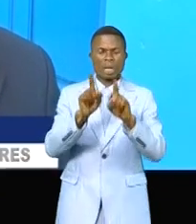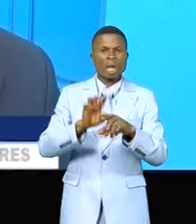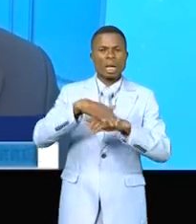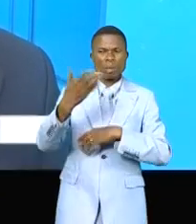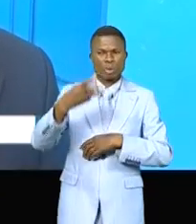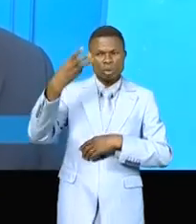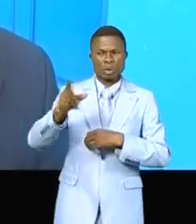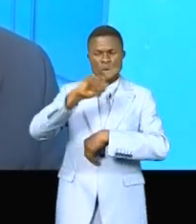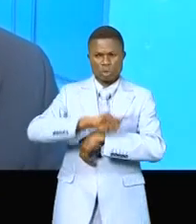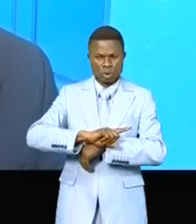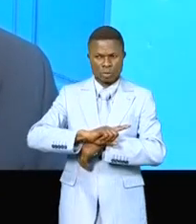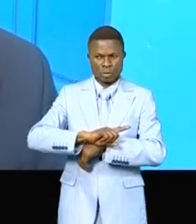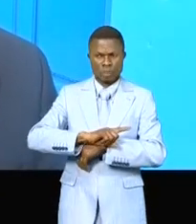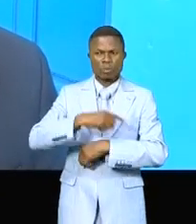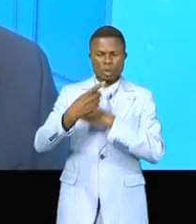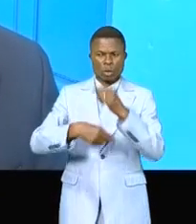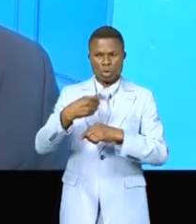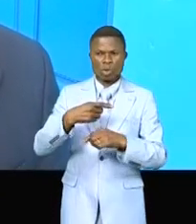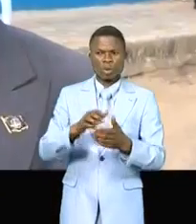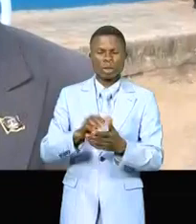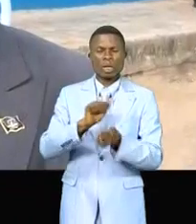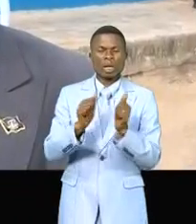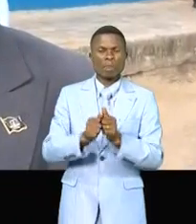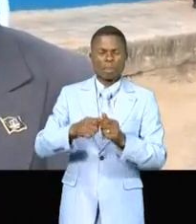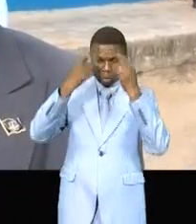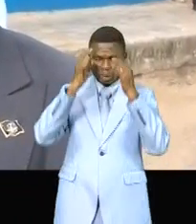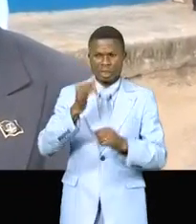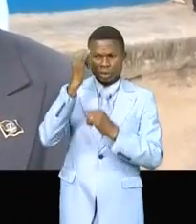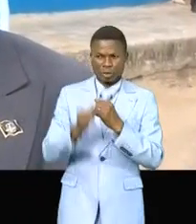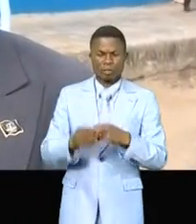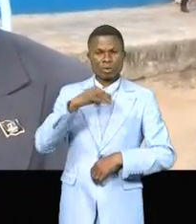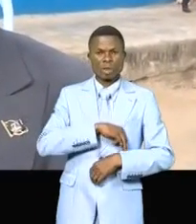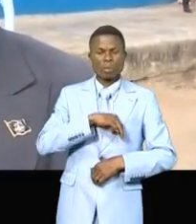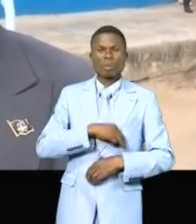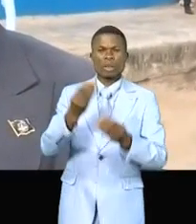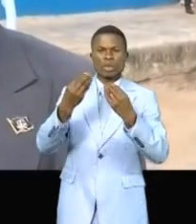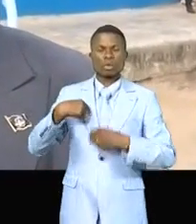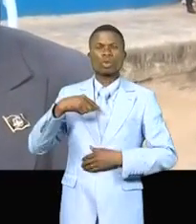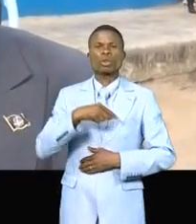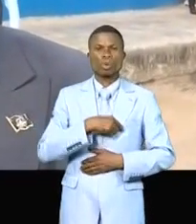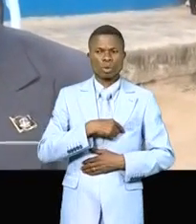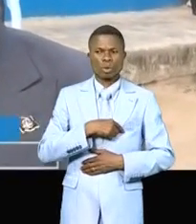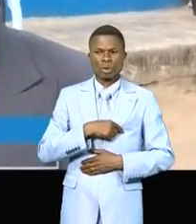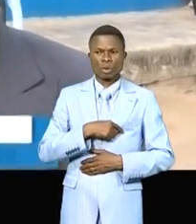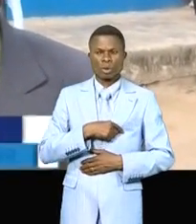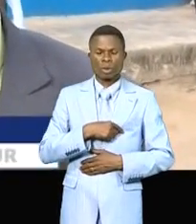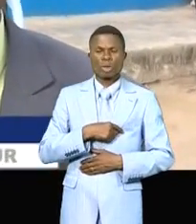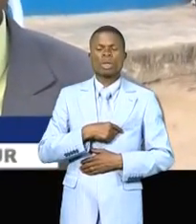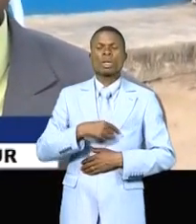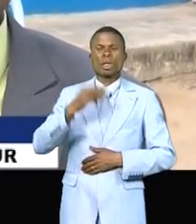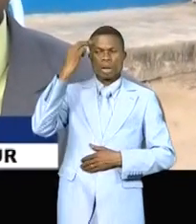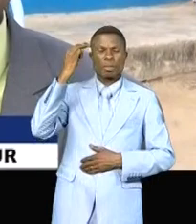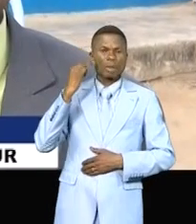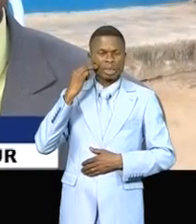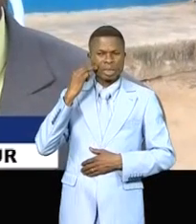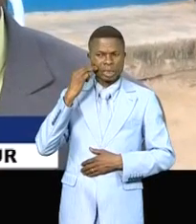ça serait directement les prononcés par rapport aux sentences. La mission nous a été confiée par les patrons provinciaux de